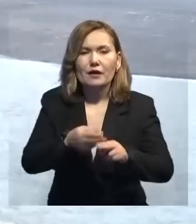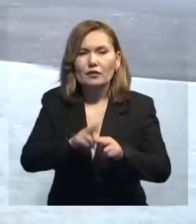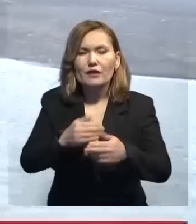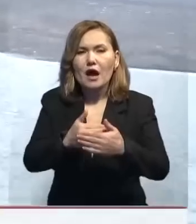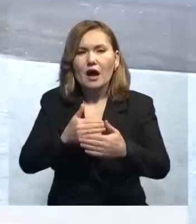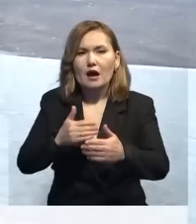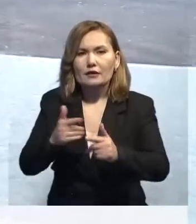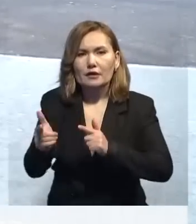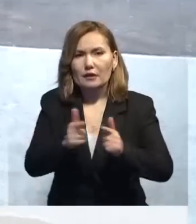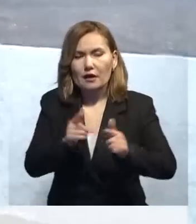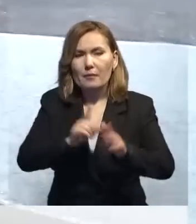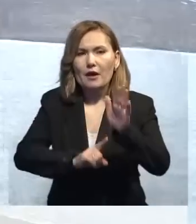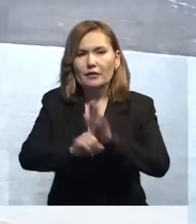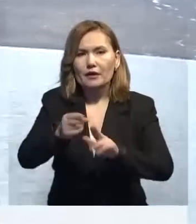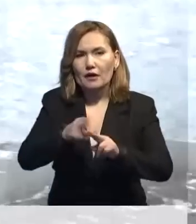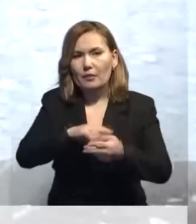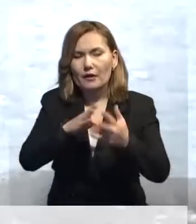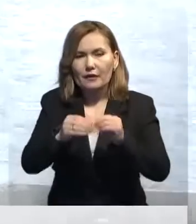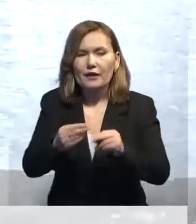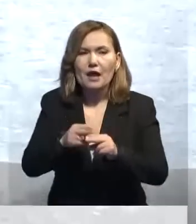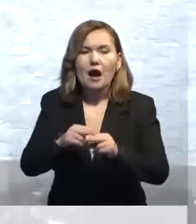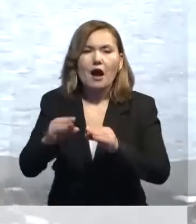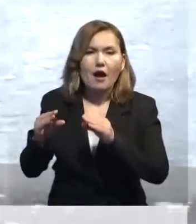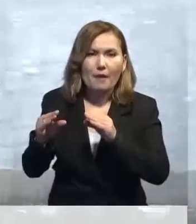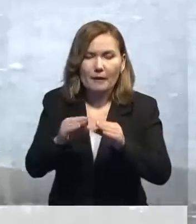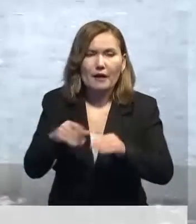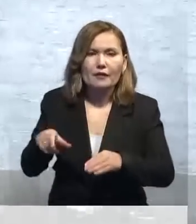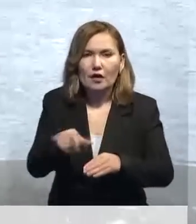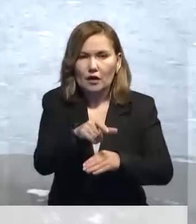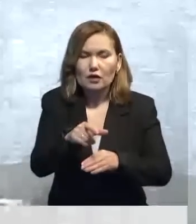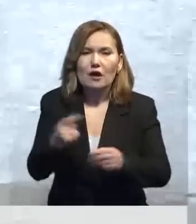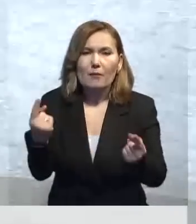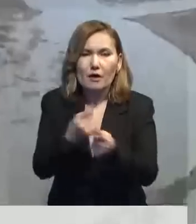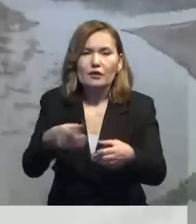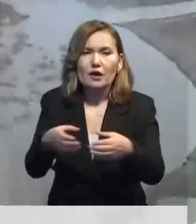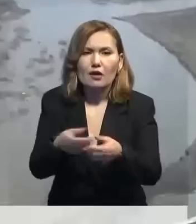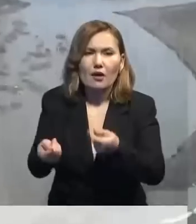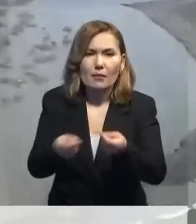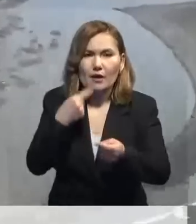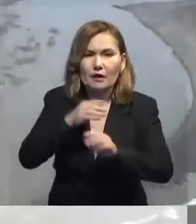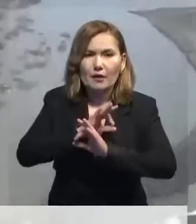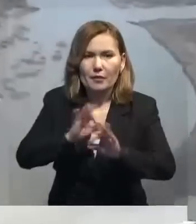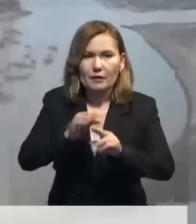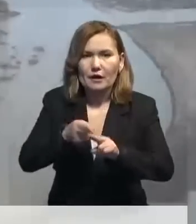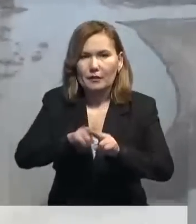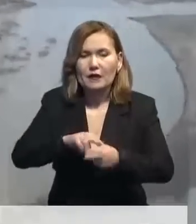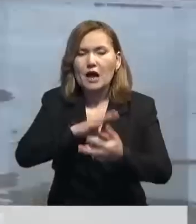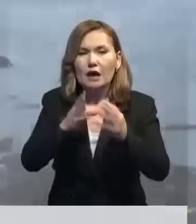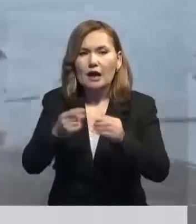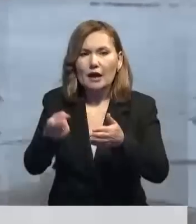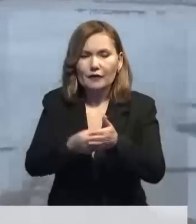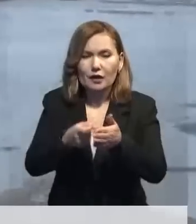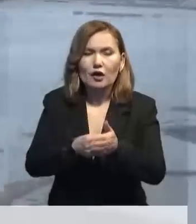алу шаралары жүйелі түрде іске асып жатыр. Мұны автомобиль жолдары комитеті төрағасының орынбасары Амангелді Беков мәлімдеді.